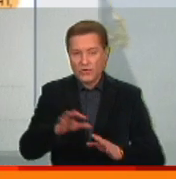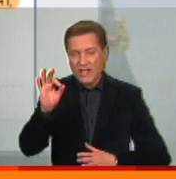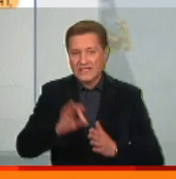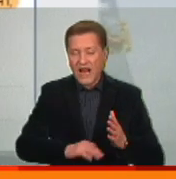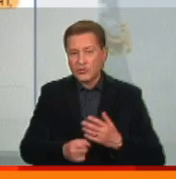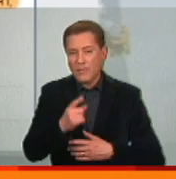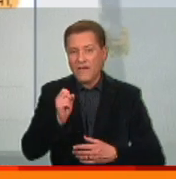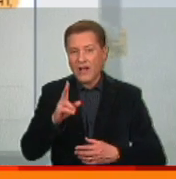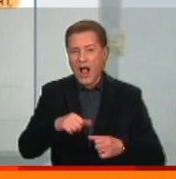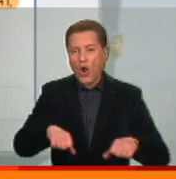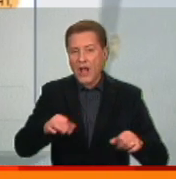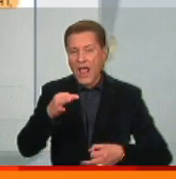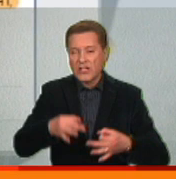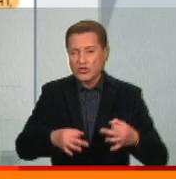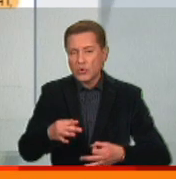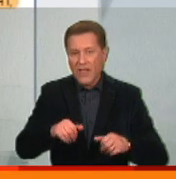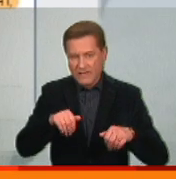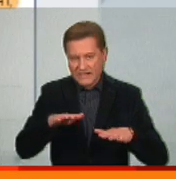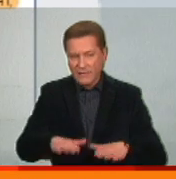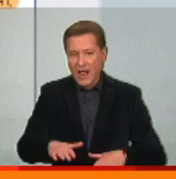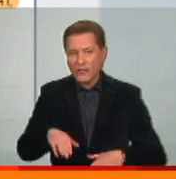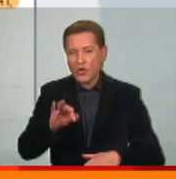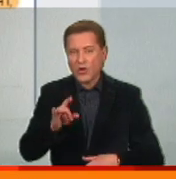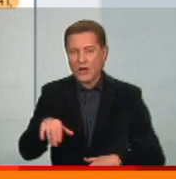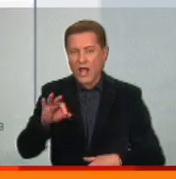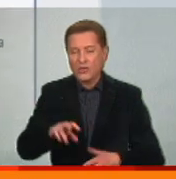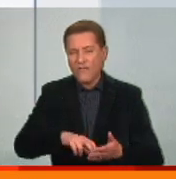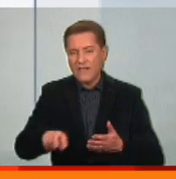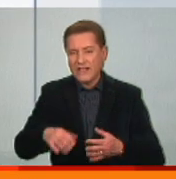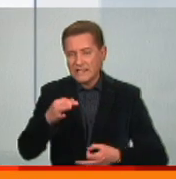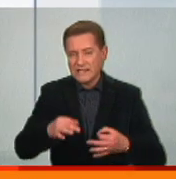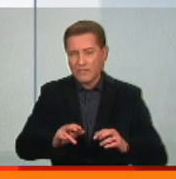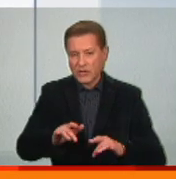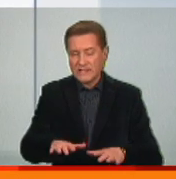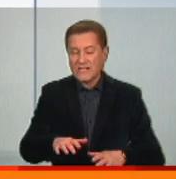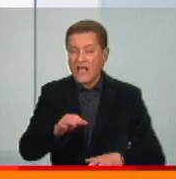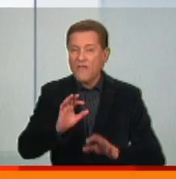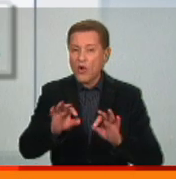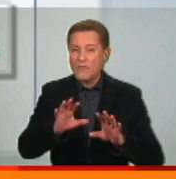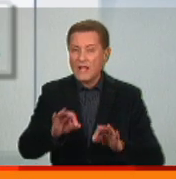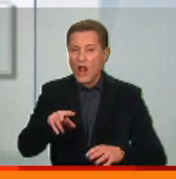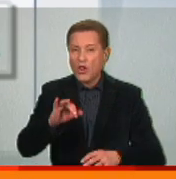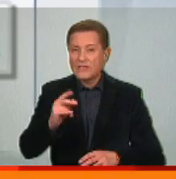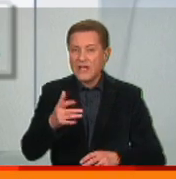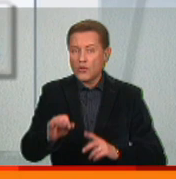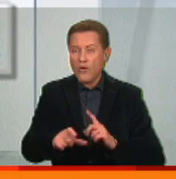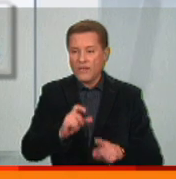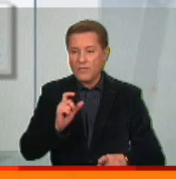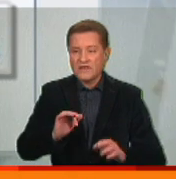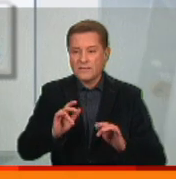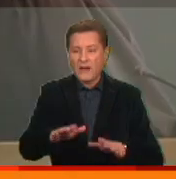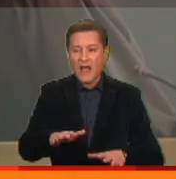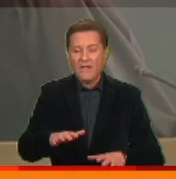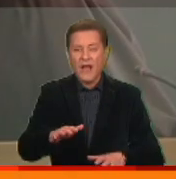появится, как коллегия судей вынесет приговор торнадовцам и выйдет из процесса. У коментарях Луценко відповідає. Справа вже в